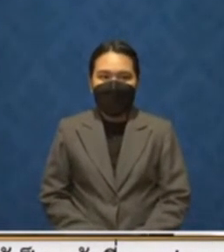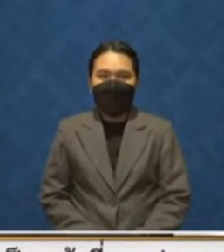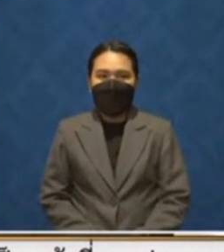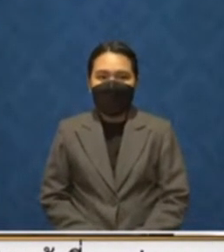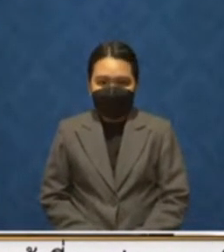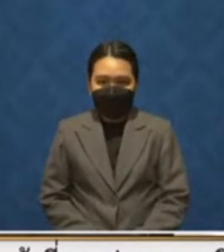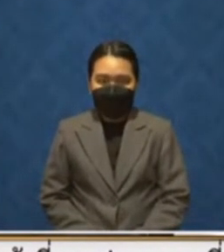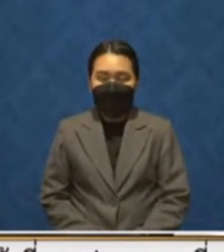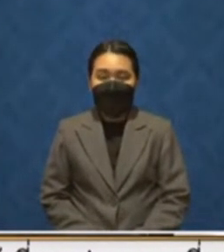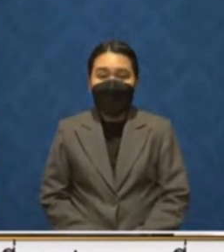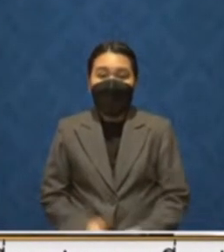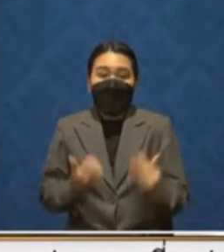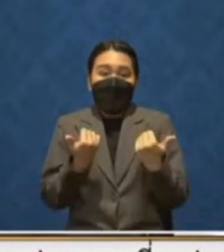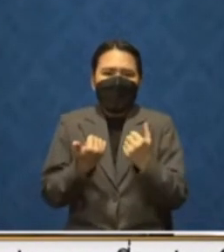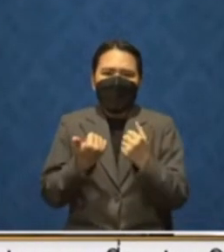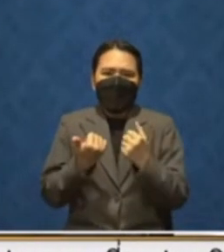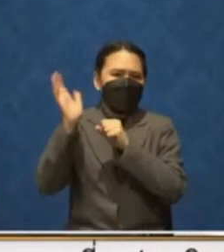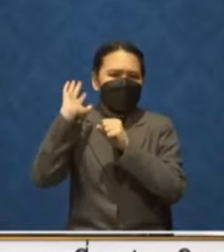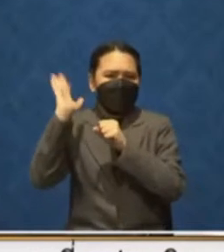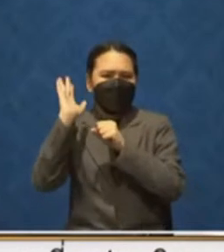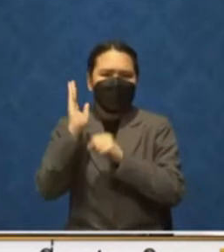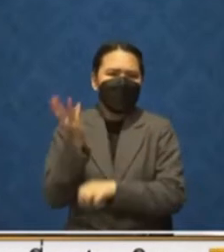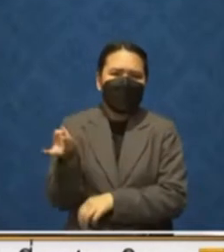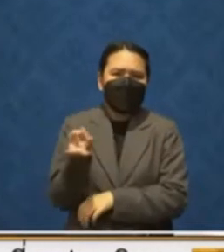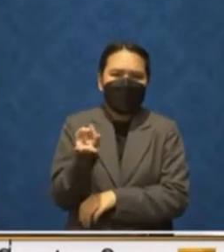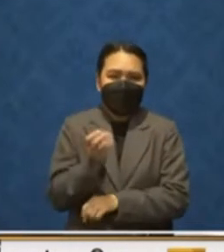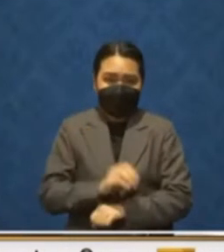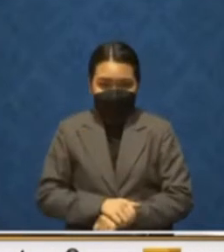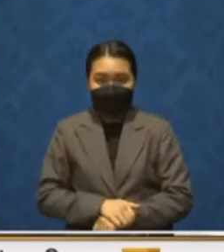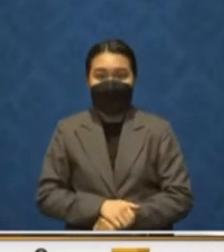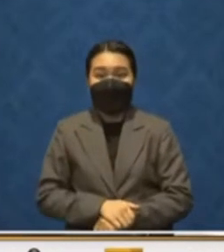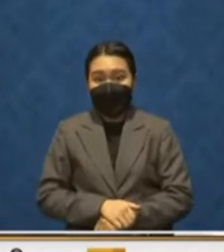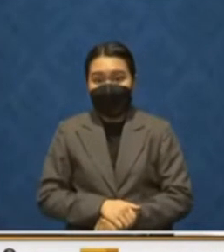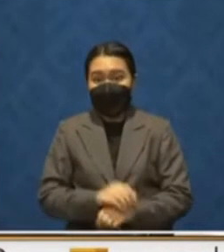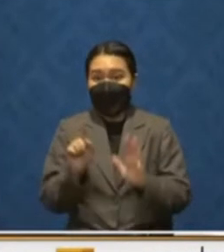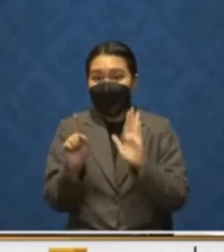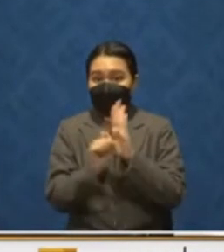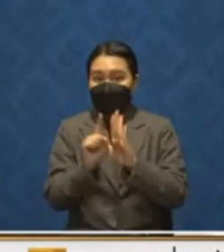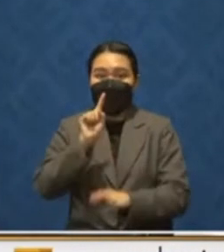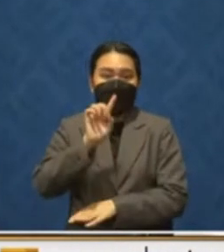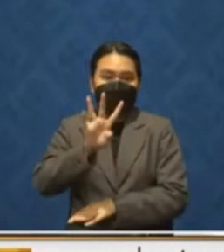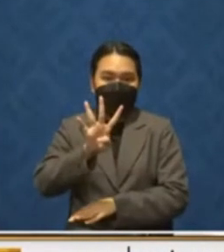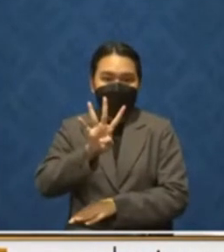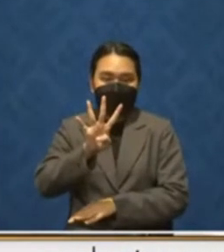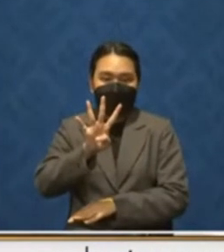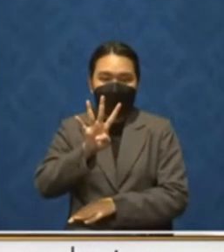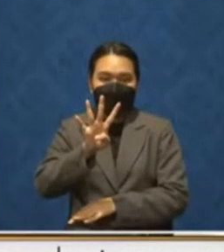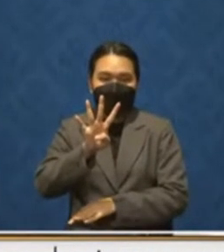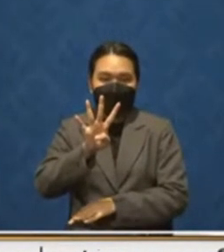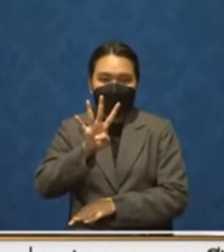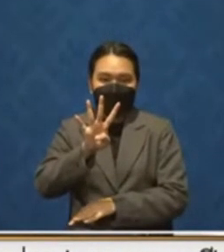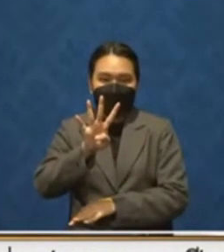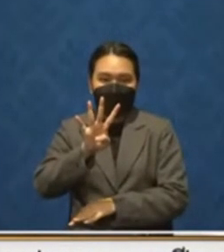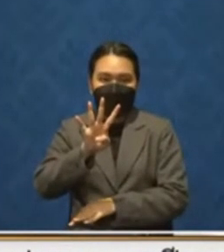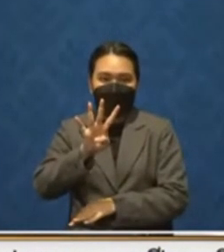ทั่วไปเนี้ยจะเยอะพี่ปากน้อยEpที่ 4ท่านประธานครับอย่ามัวเก่งไว้ใจ